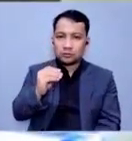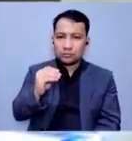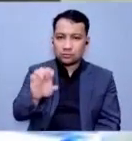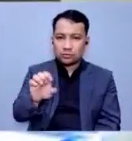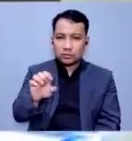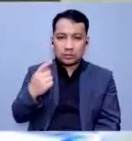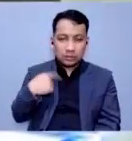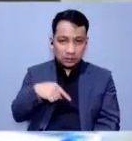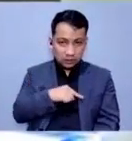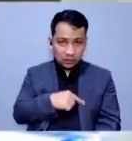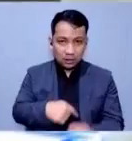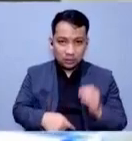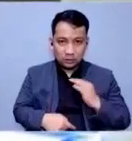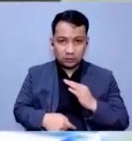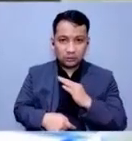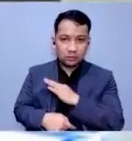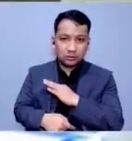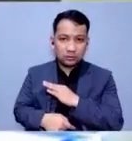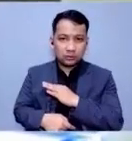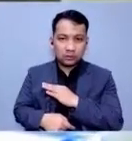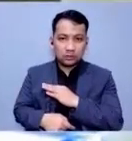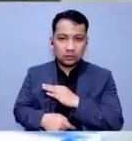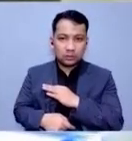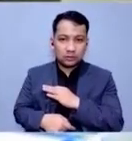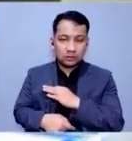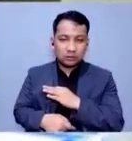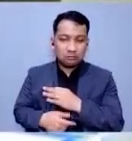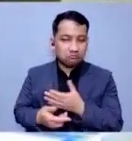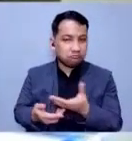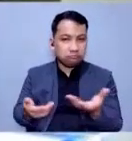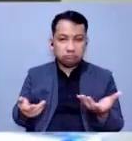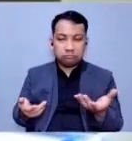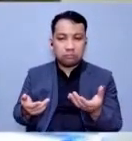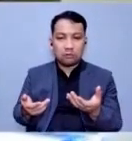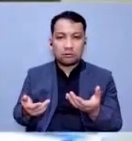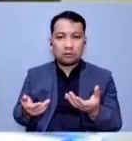staff is constantly